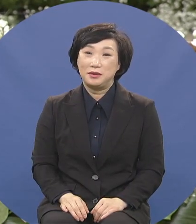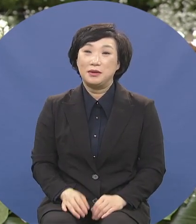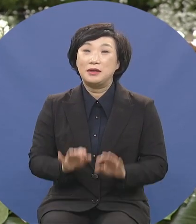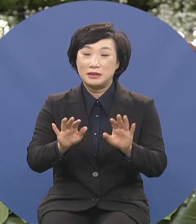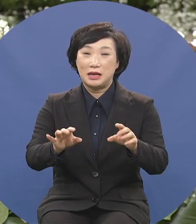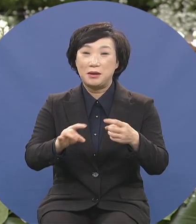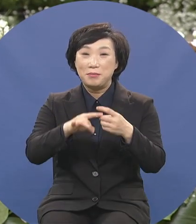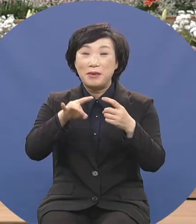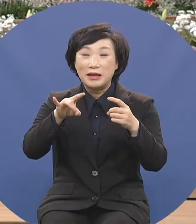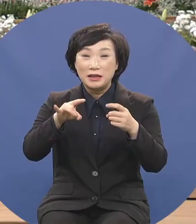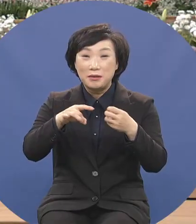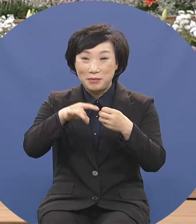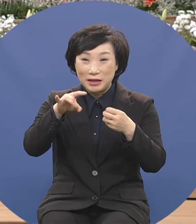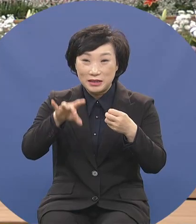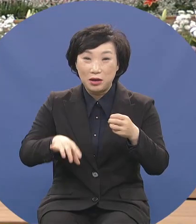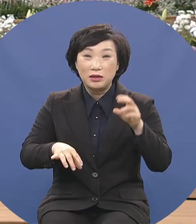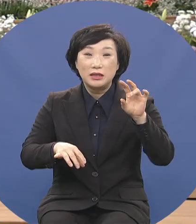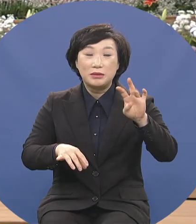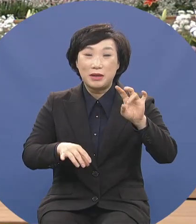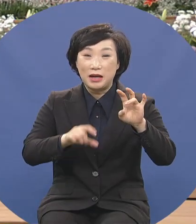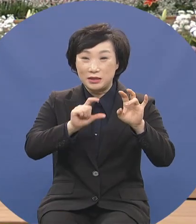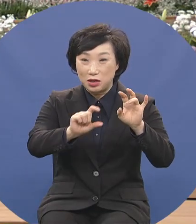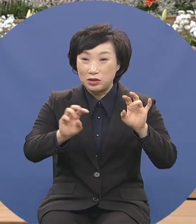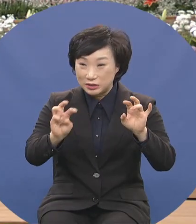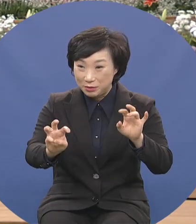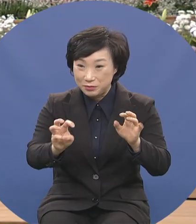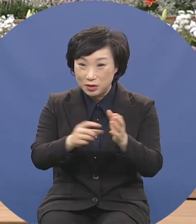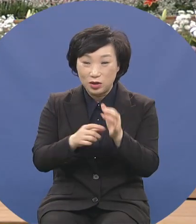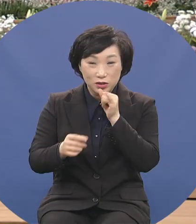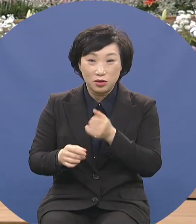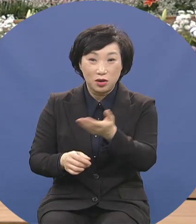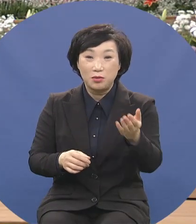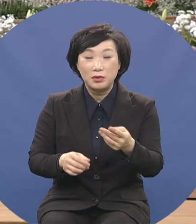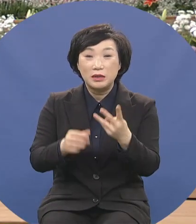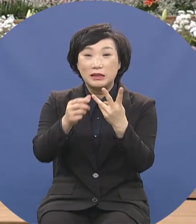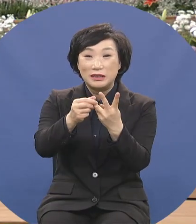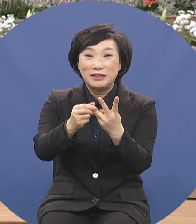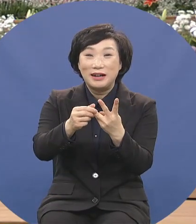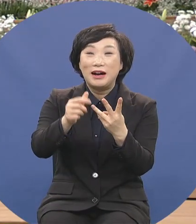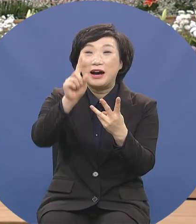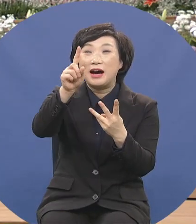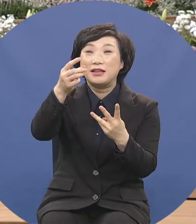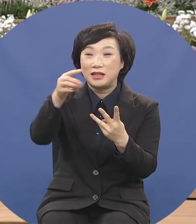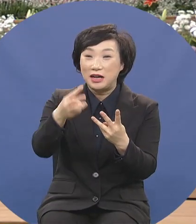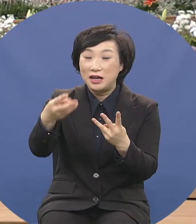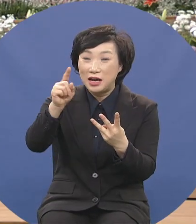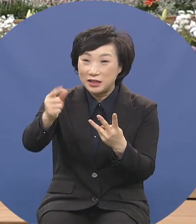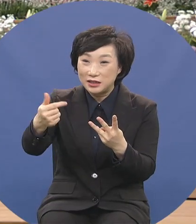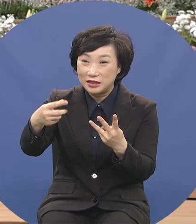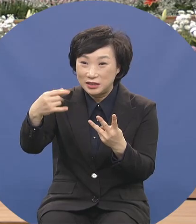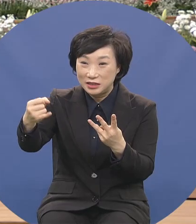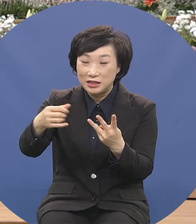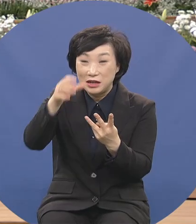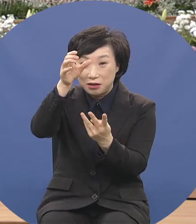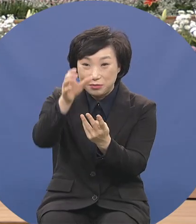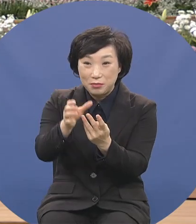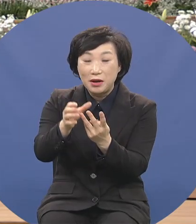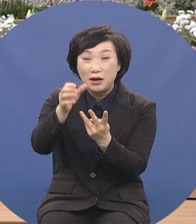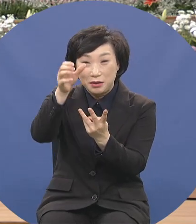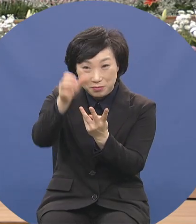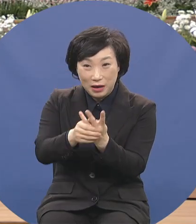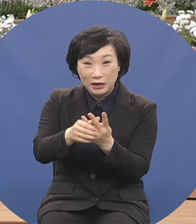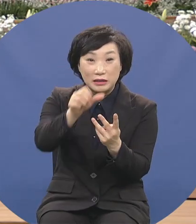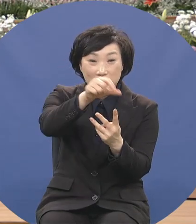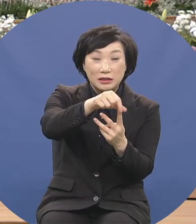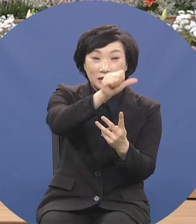24절로 30절에 한 달란트 받았던 자도 와서 가로되 주여 당신은